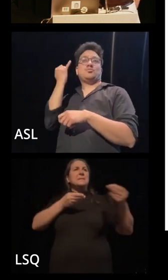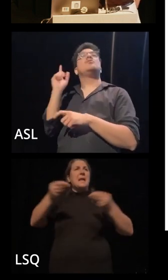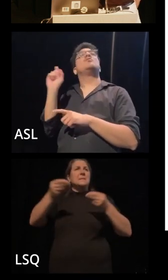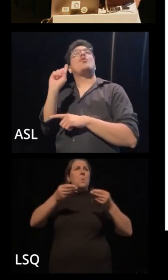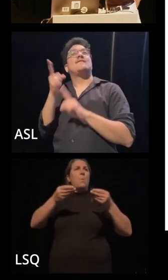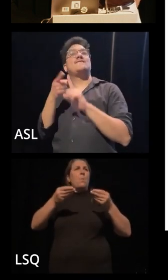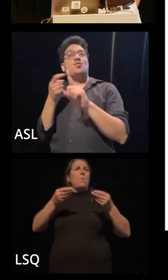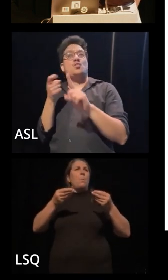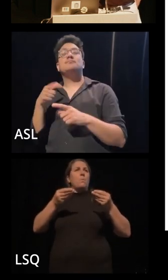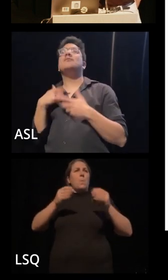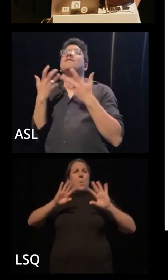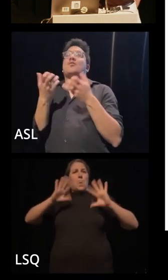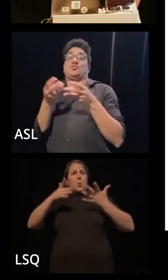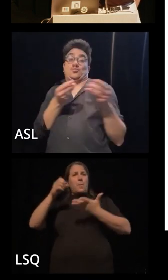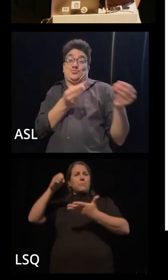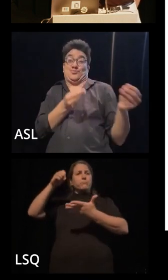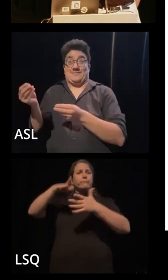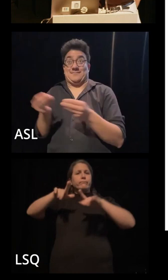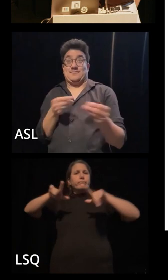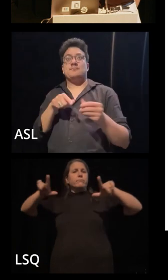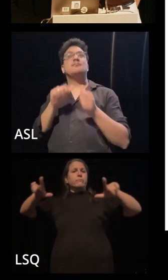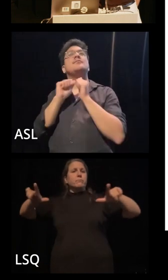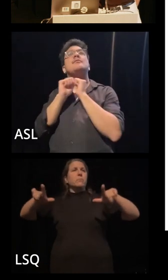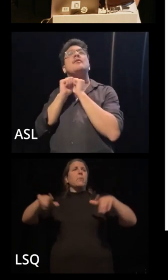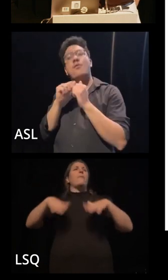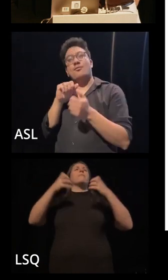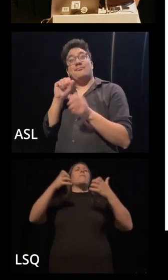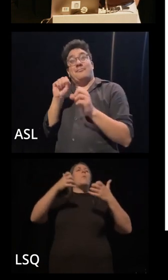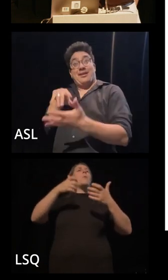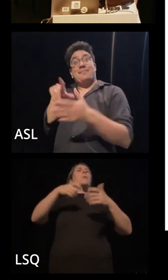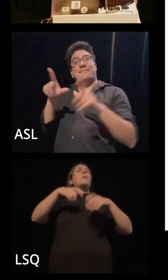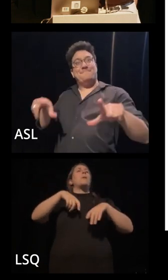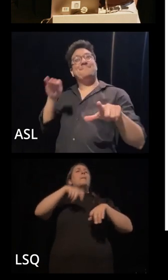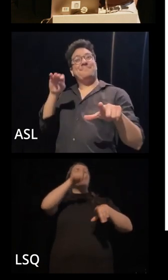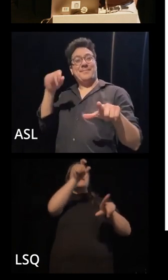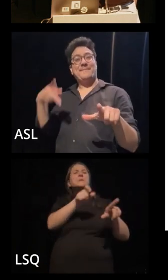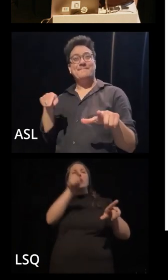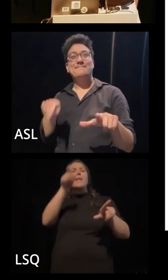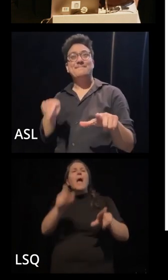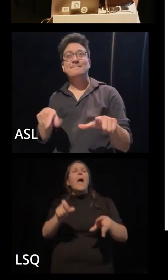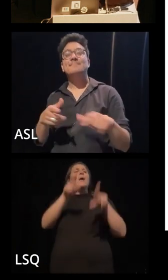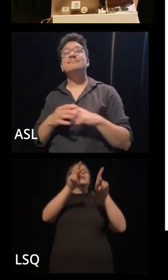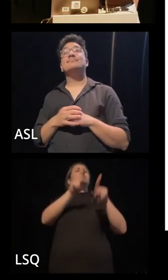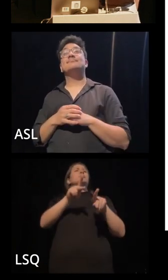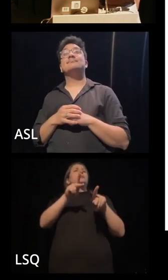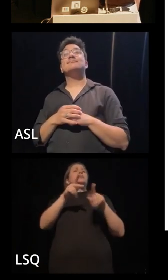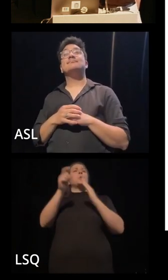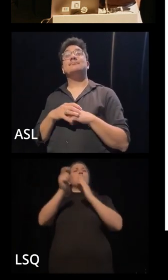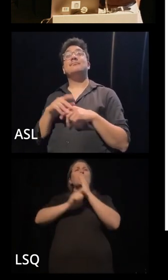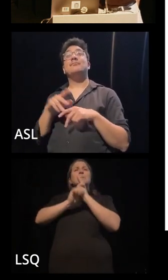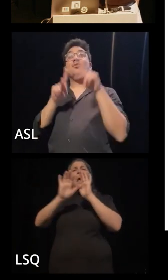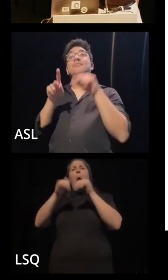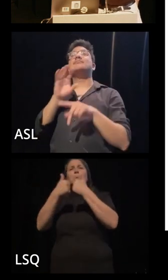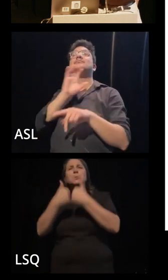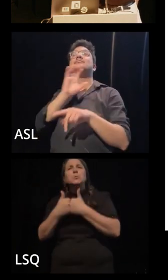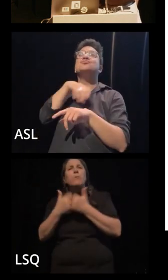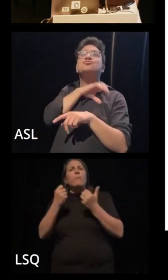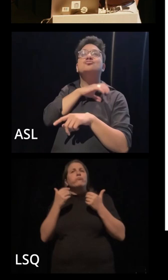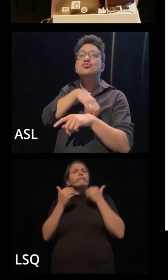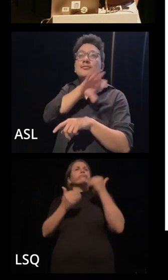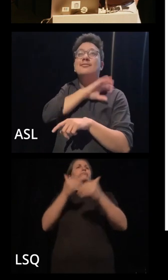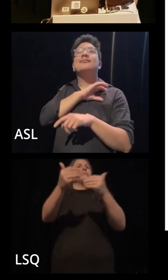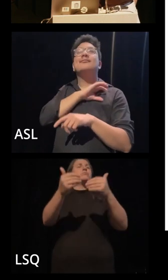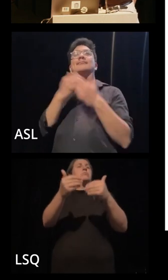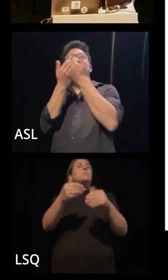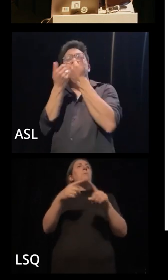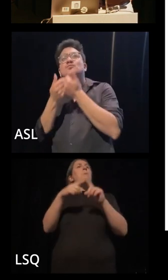étudiés, non seulement pour mettre avant différents personnages, avant événements, loisirs, etc., mais aussi pour y travailler de